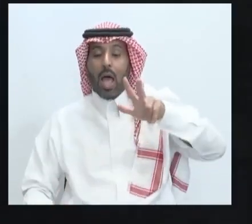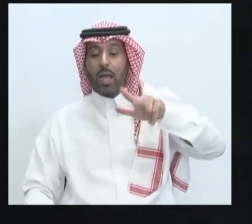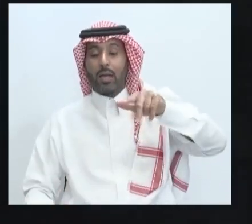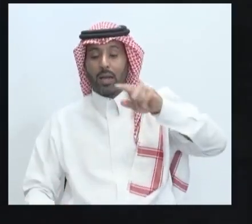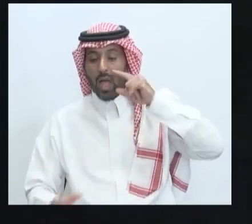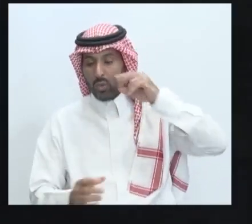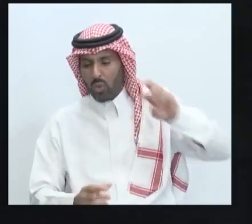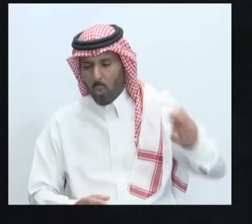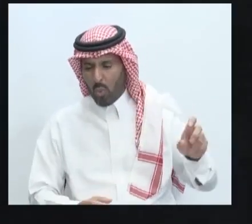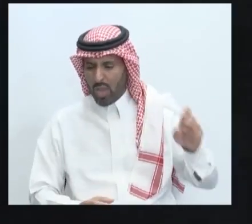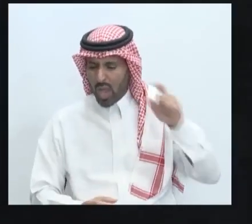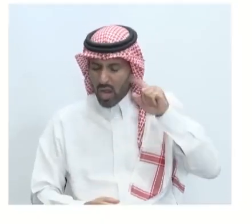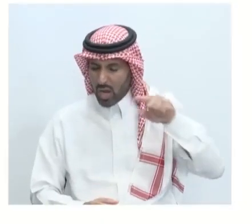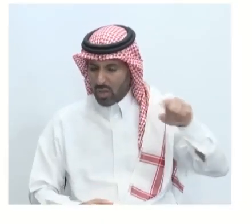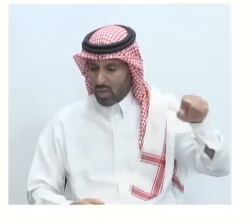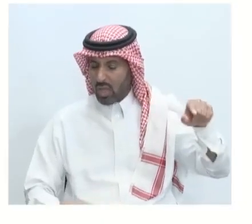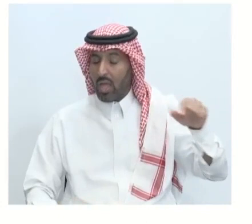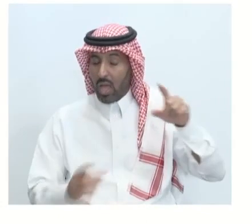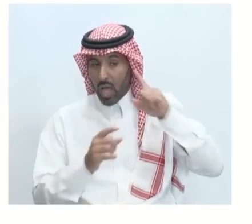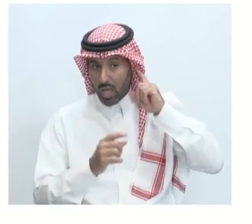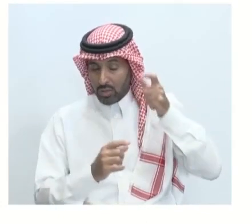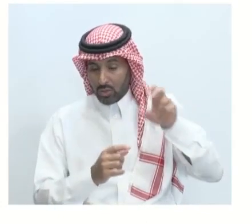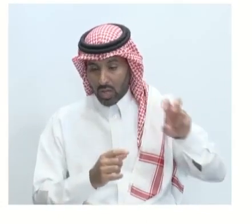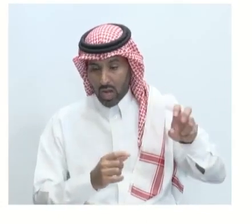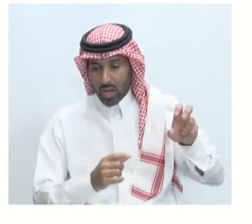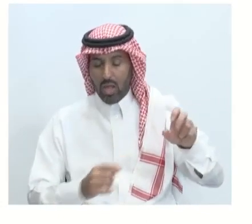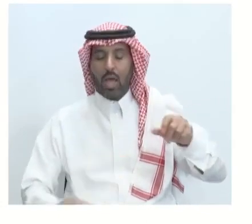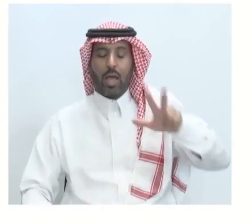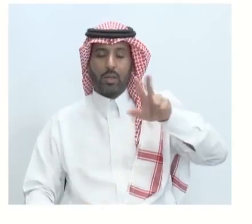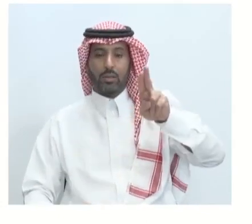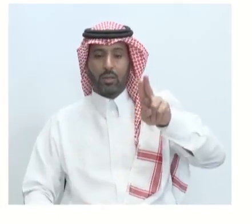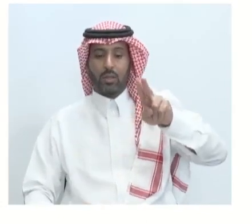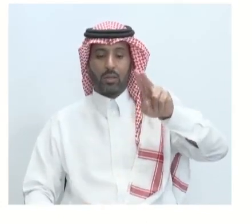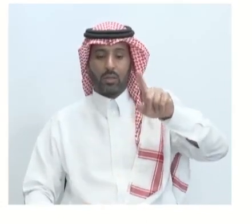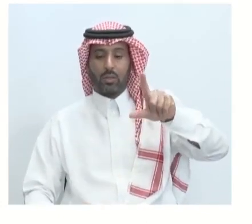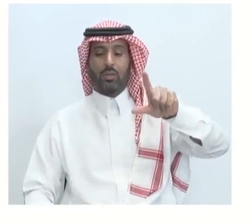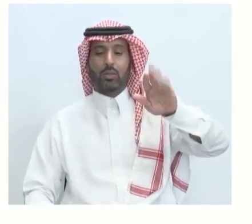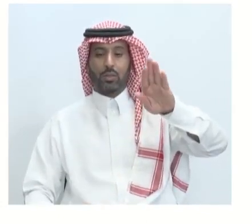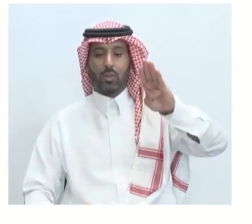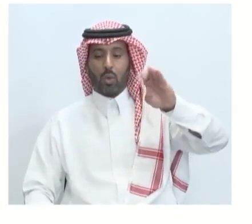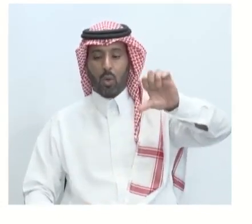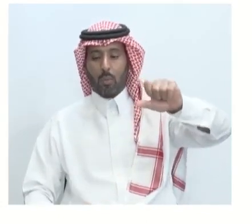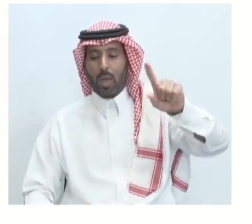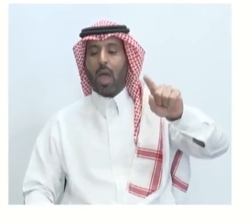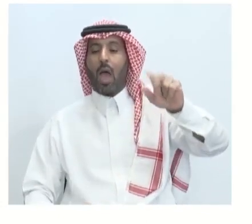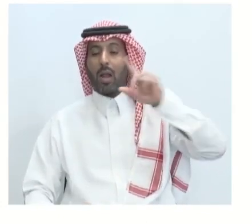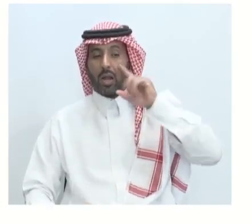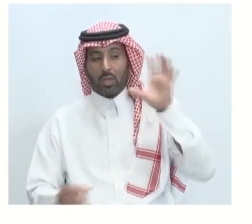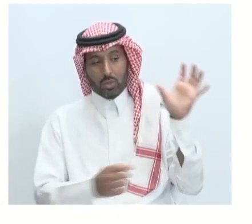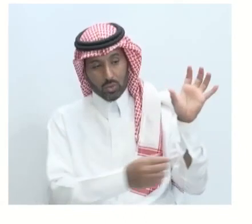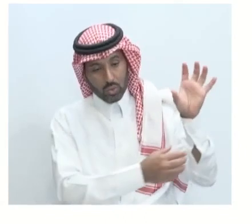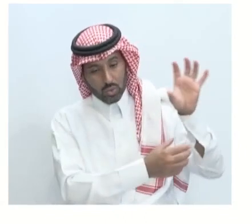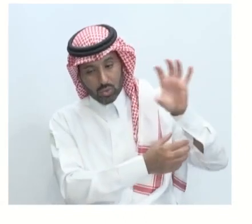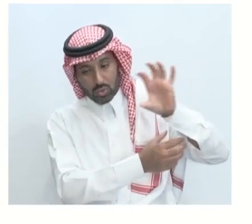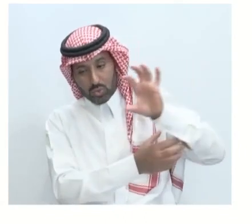في هذا النوع عزيزي الطالب يستخدم التلسكوب او يستخدم التلسكوب الراديوي هوائي الدوش كما هو